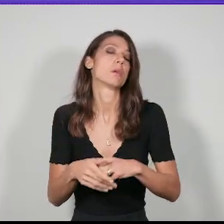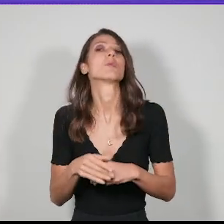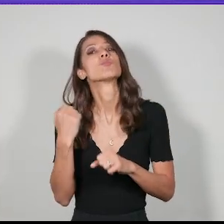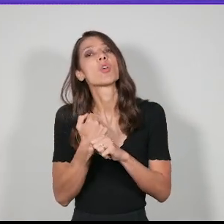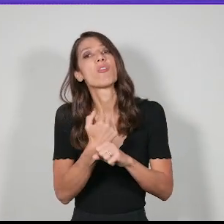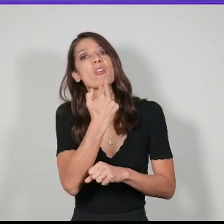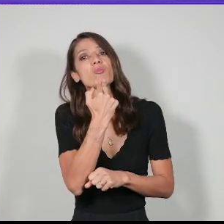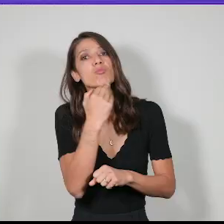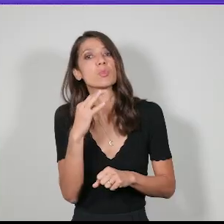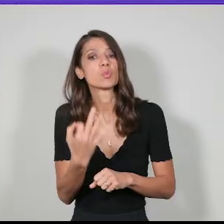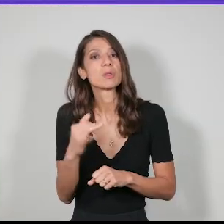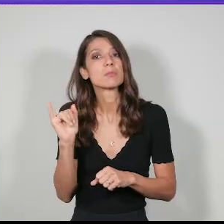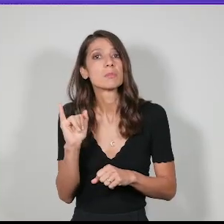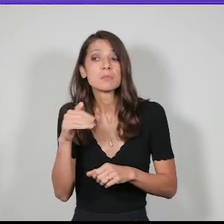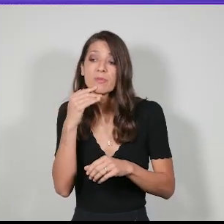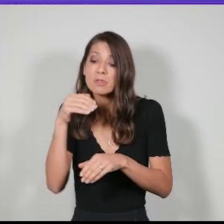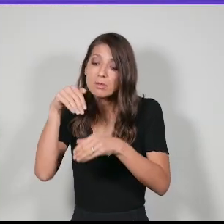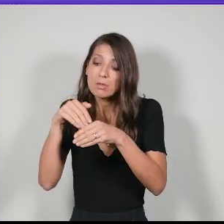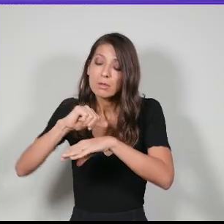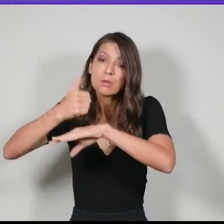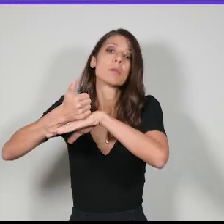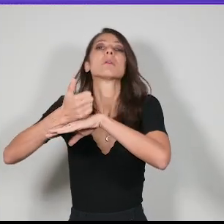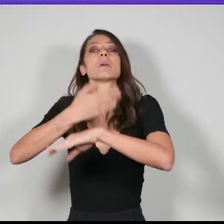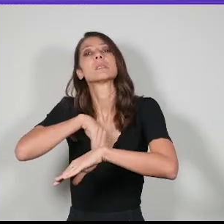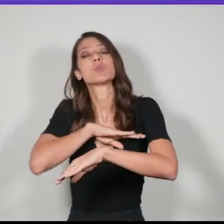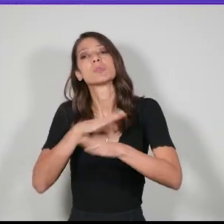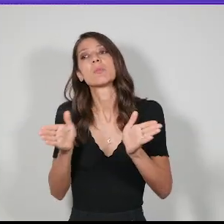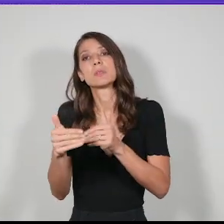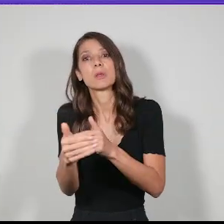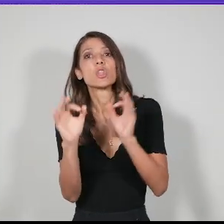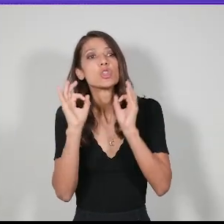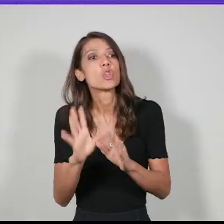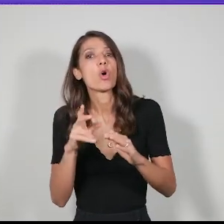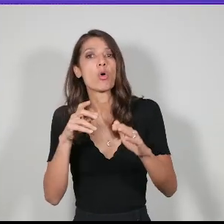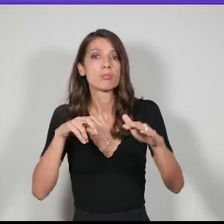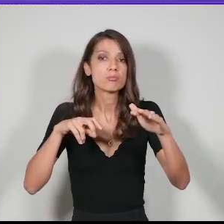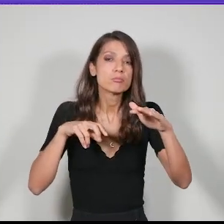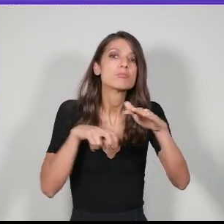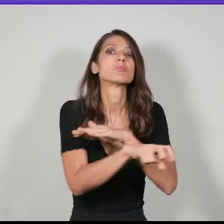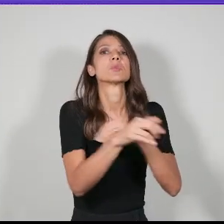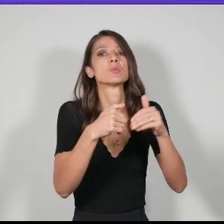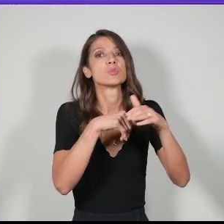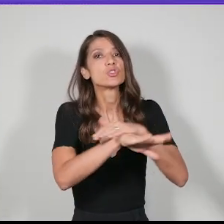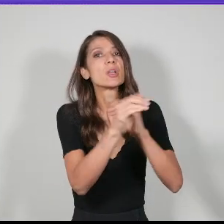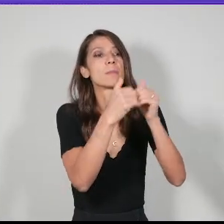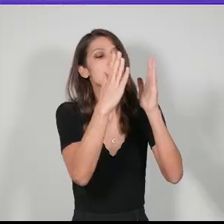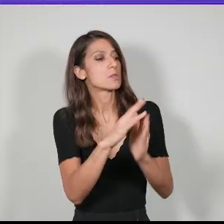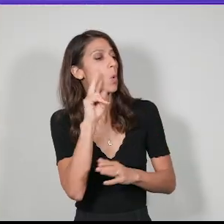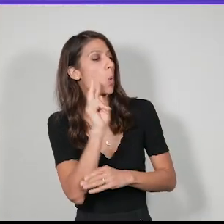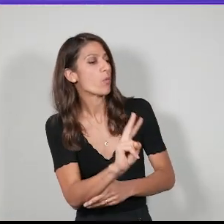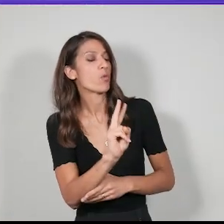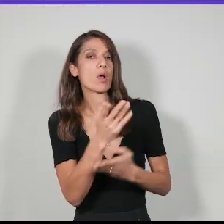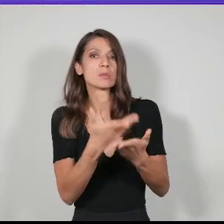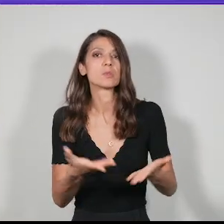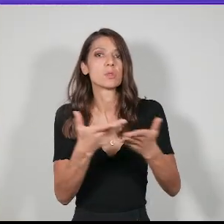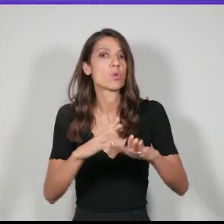pour moi, c'est les gens ou des responsables de secteur ont le temps d'aller à domicile, de comprendre quelle est la réalité des personnes et de